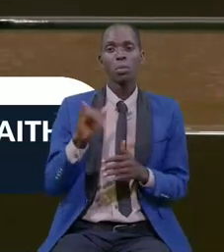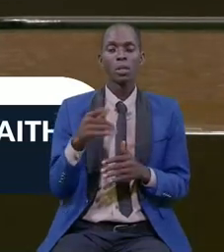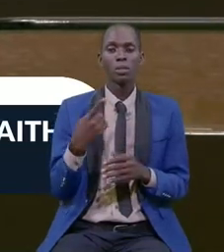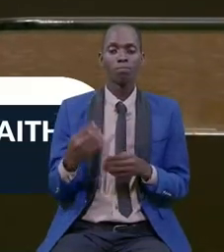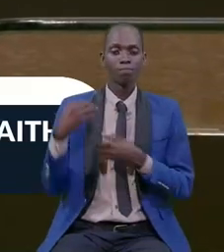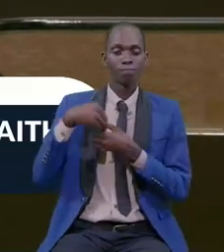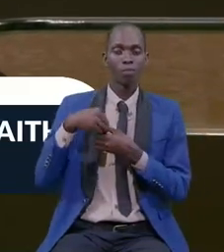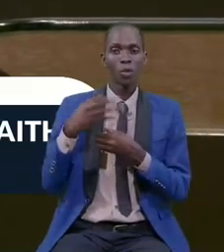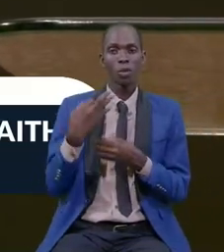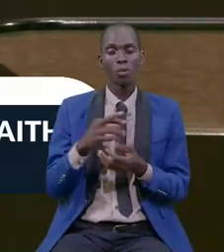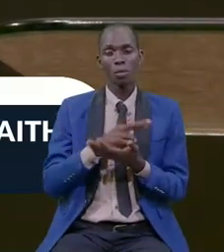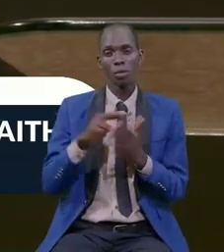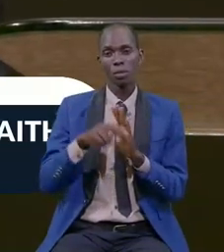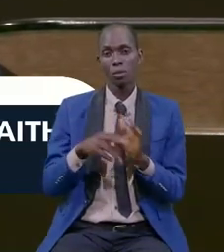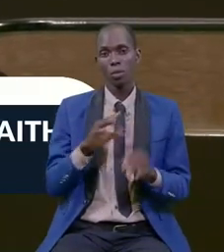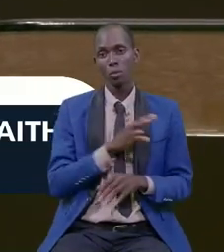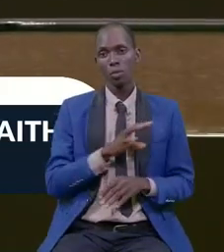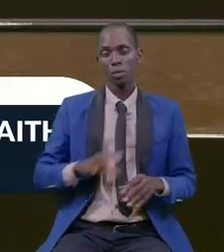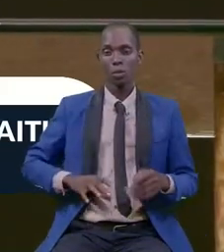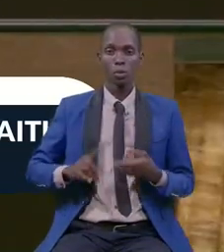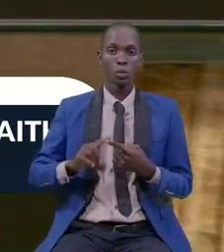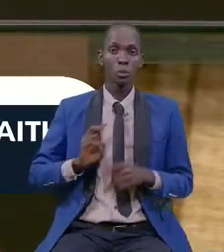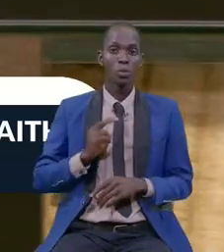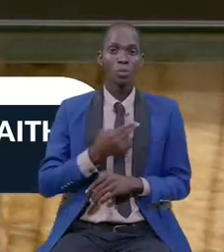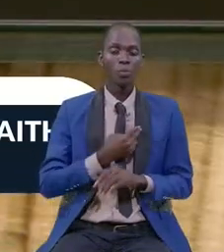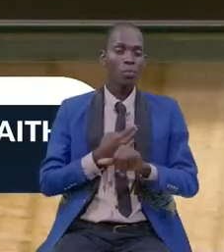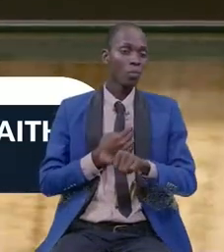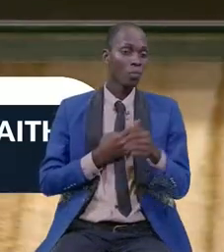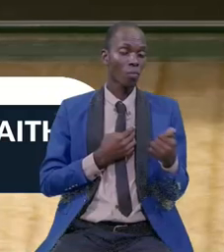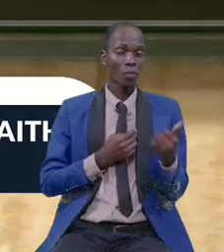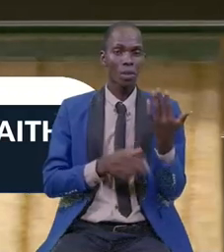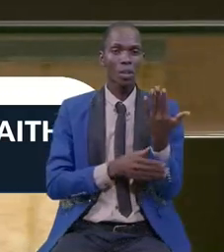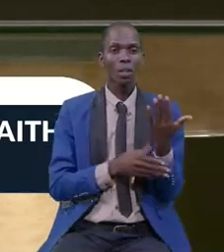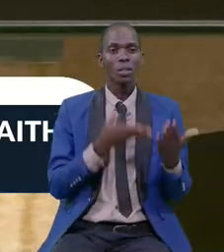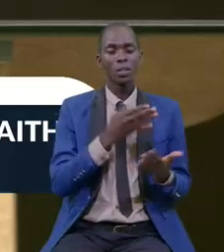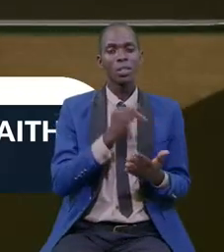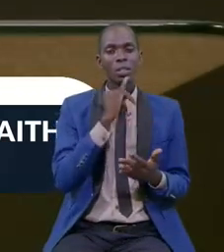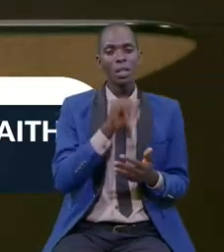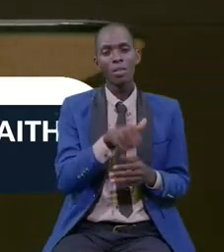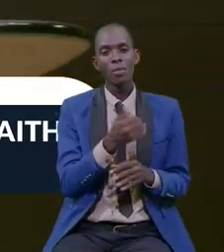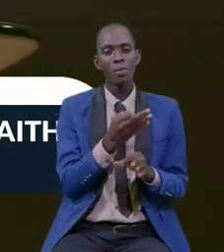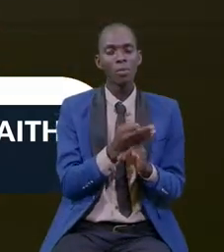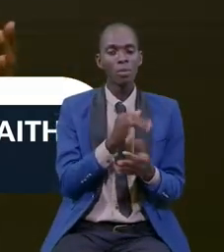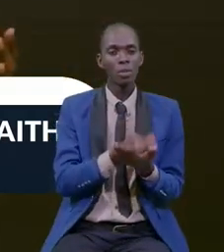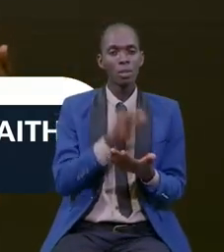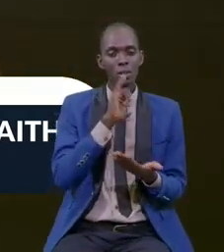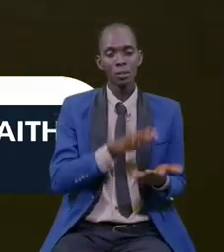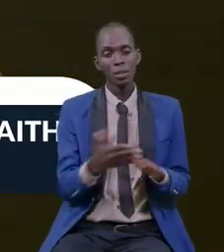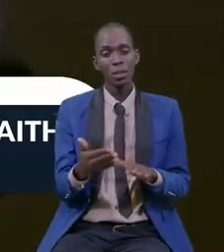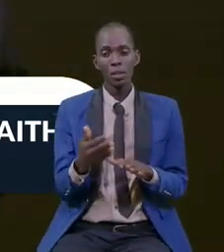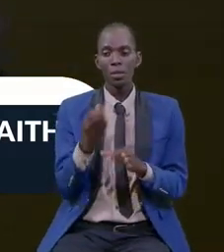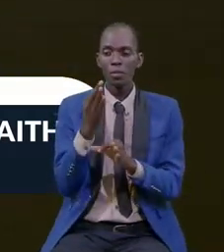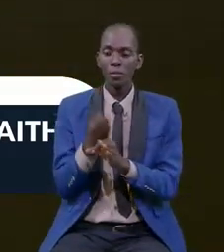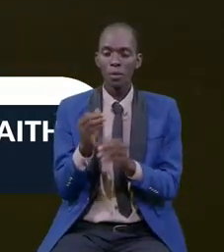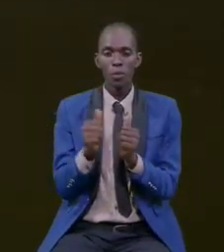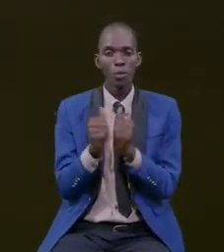Christ à nous et de l'autre côté il y a également la foi qui est morte une foi qui est sans les œuvres